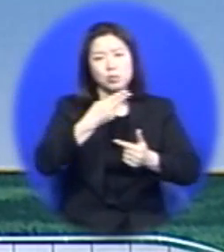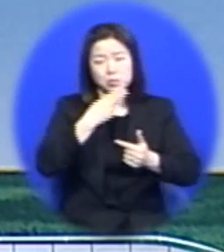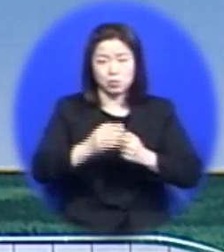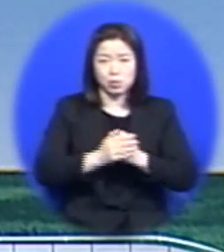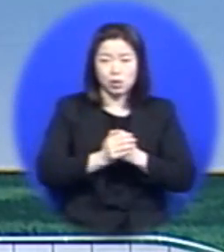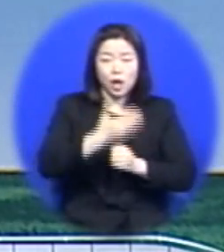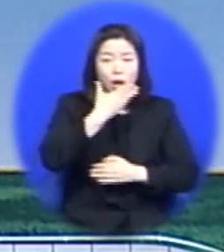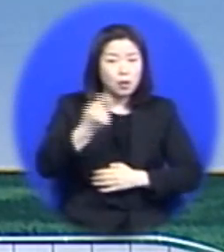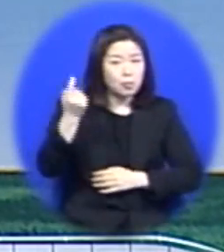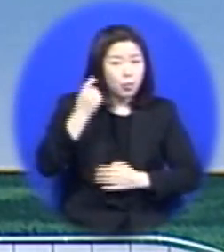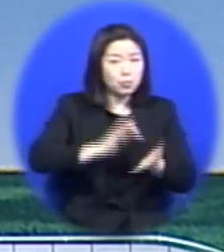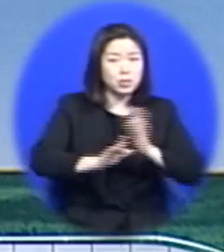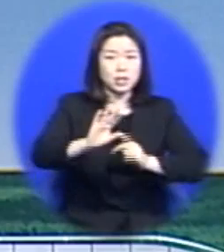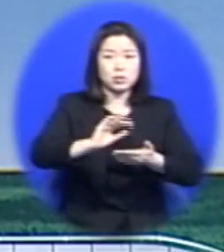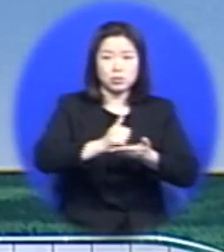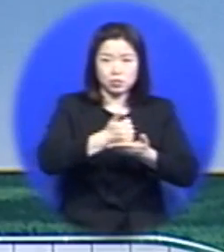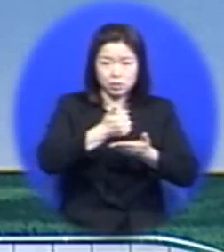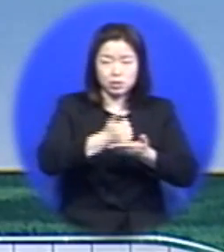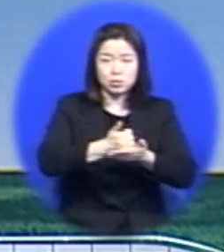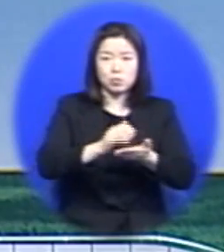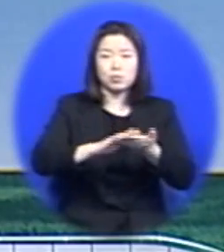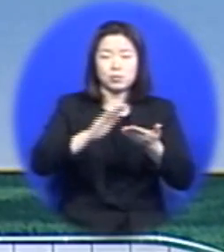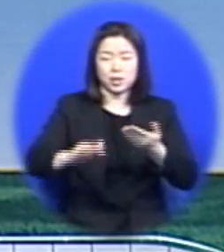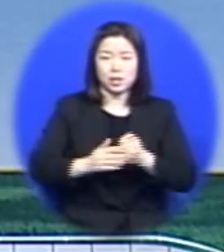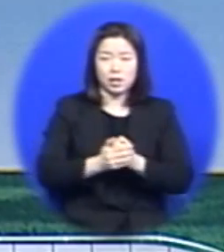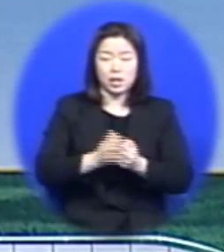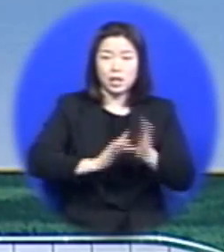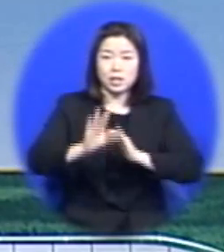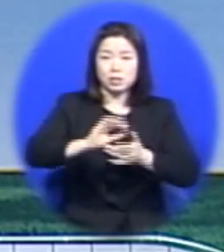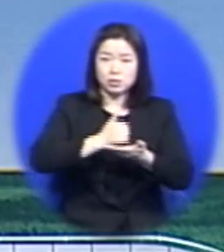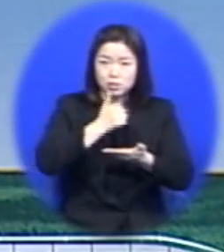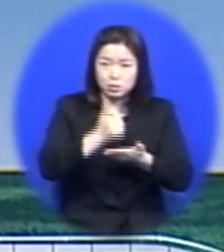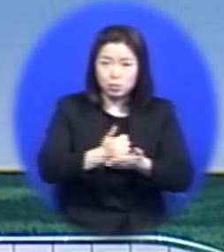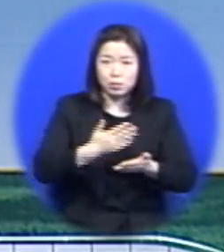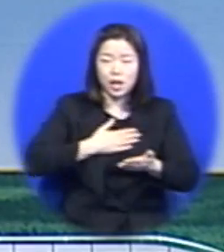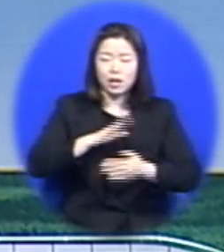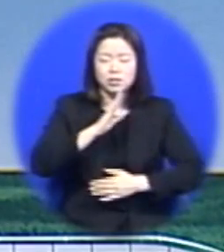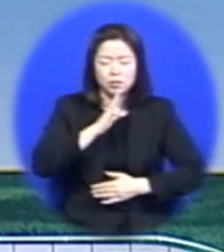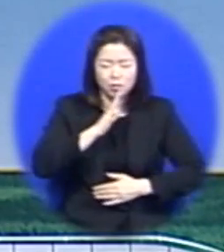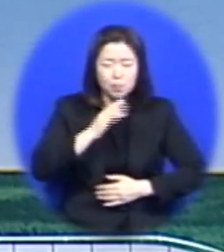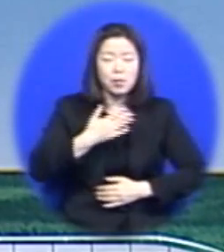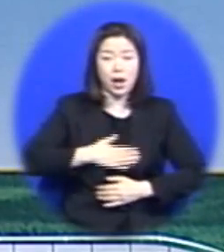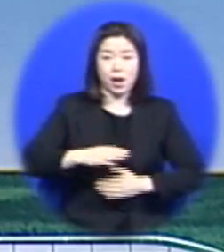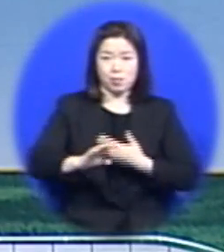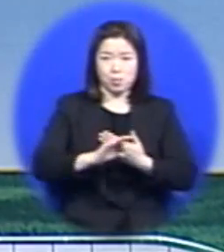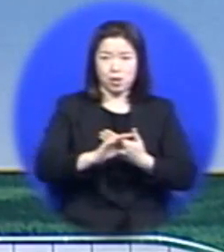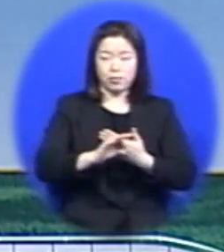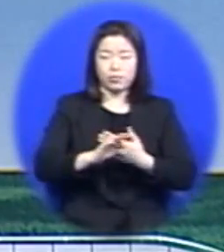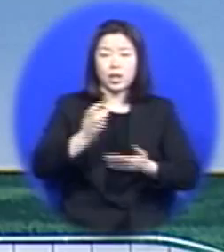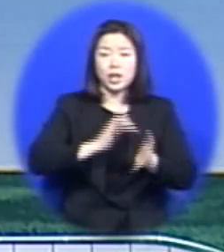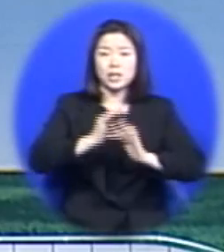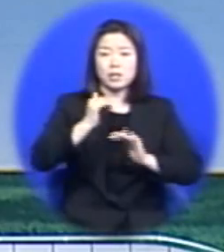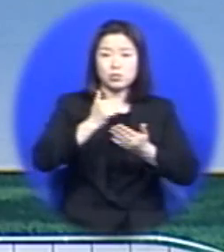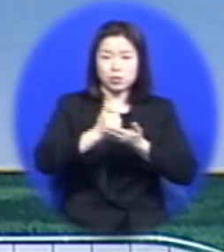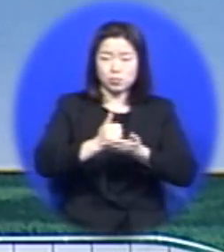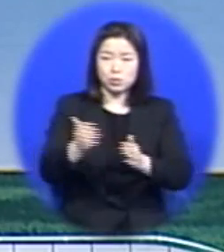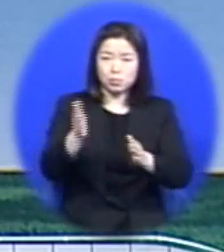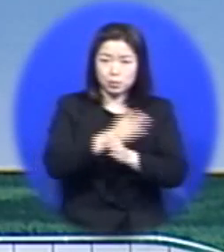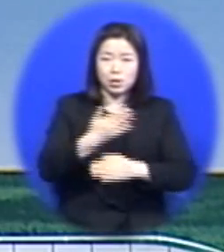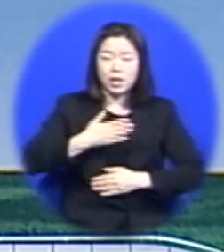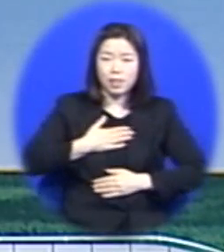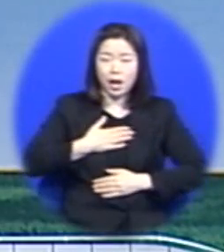복음은 예수 그리스도세요. 예수 그리스도를 내가 정말 알면 그러면 예수님께서 나로 하여금